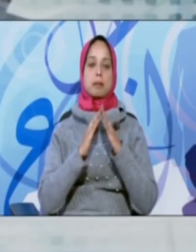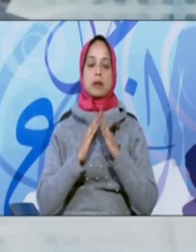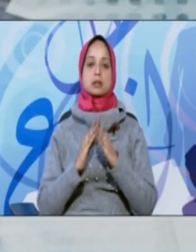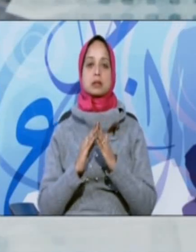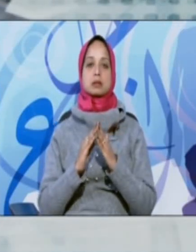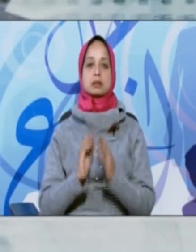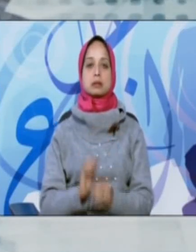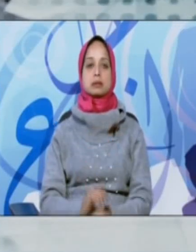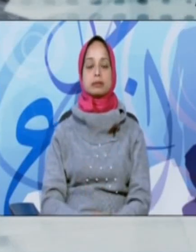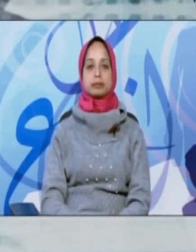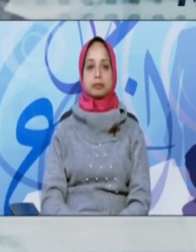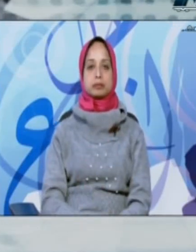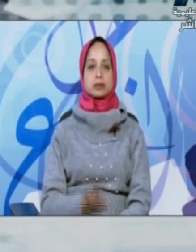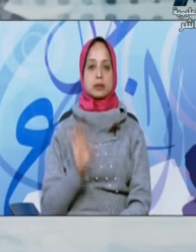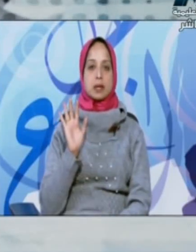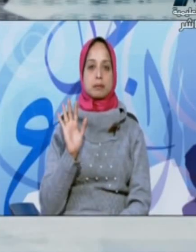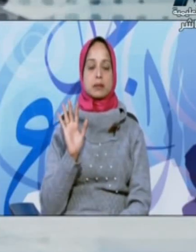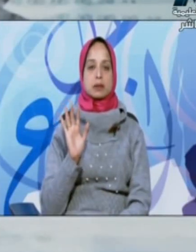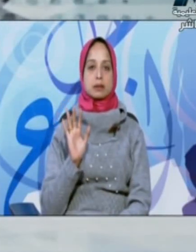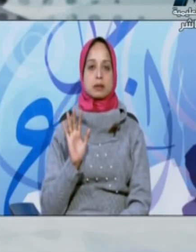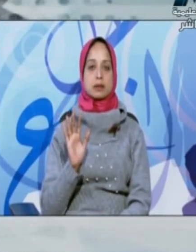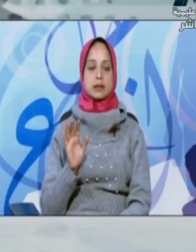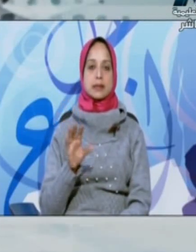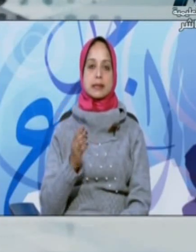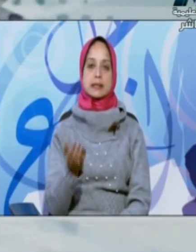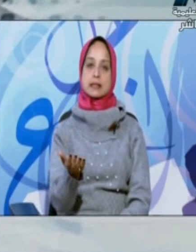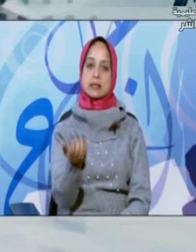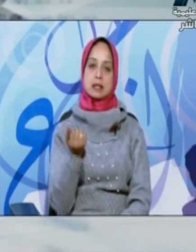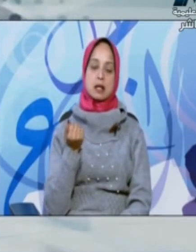المصري. خمسة، سحب